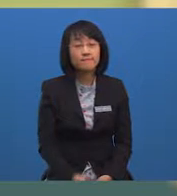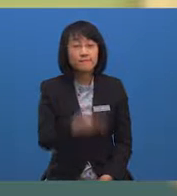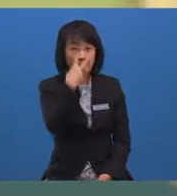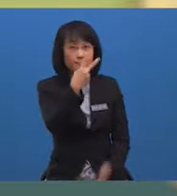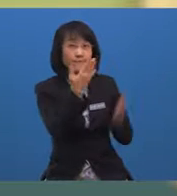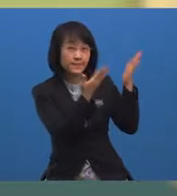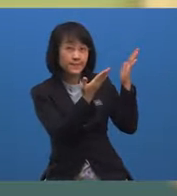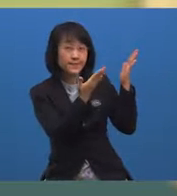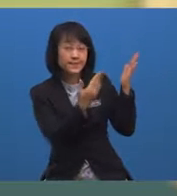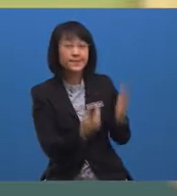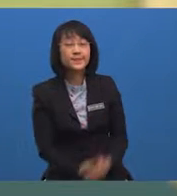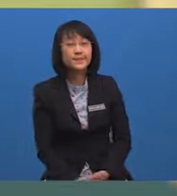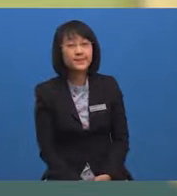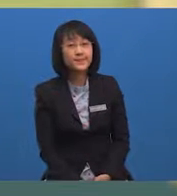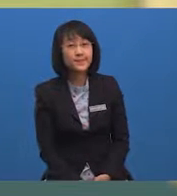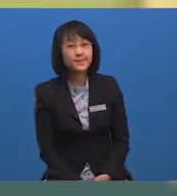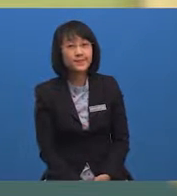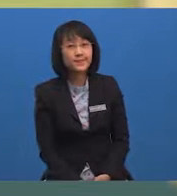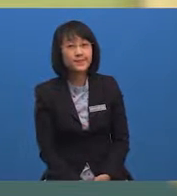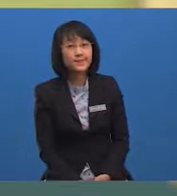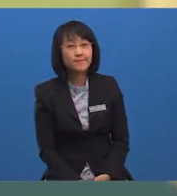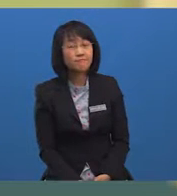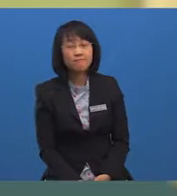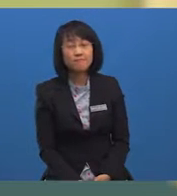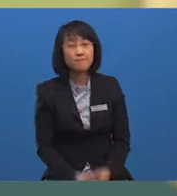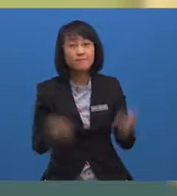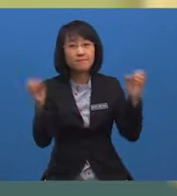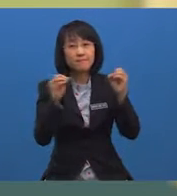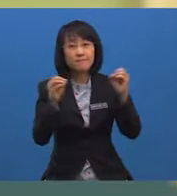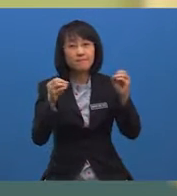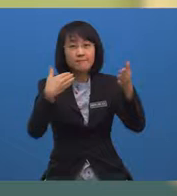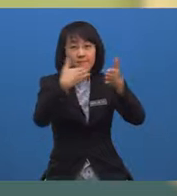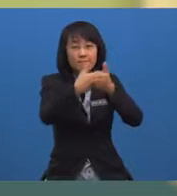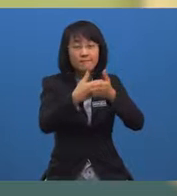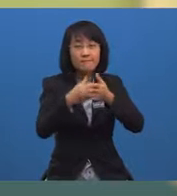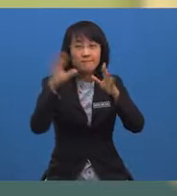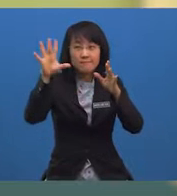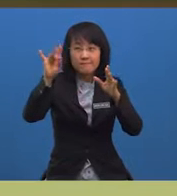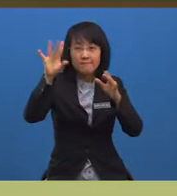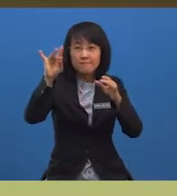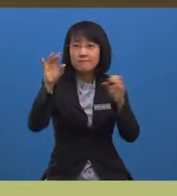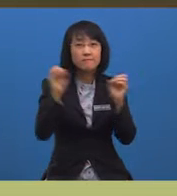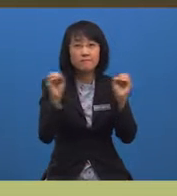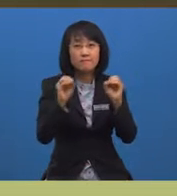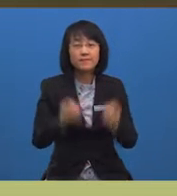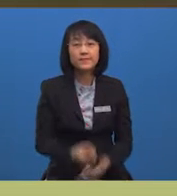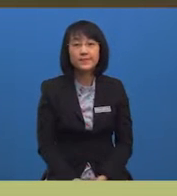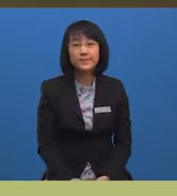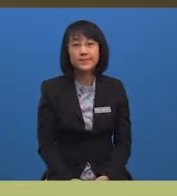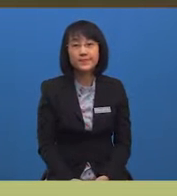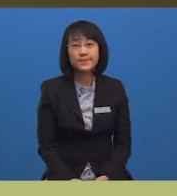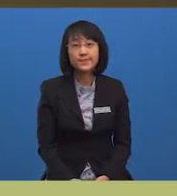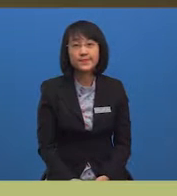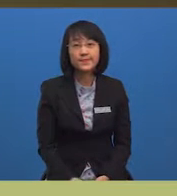ya murid-murid, magnet ni tak melekat dengan pensel. Objek yang